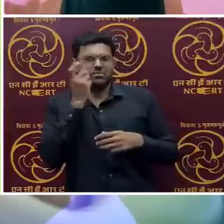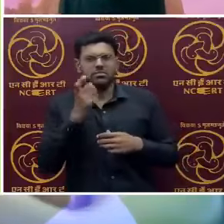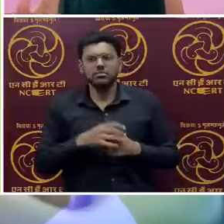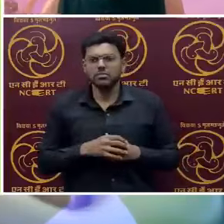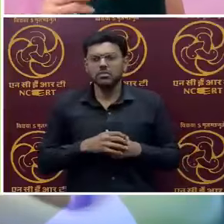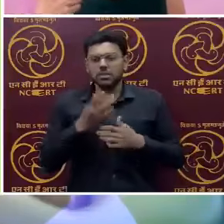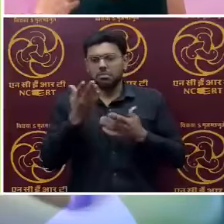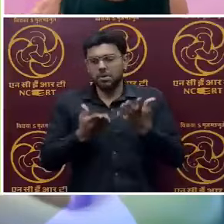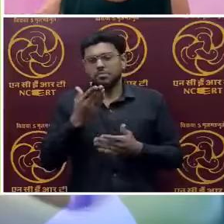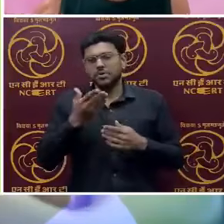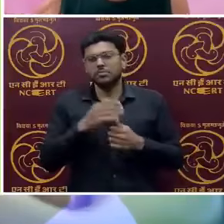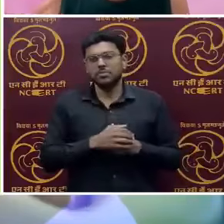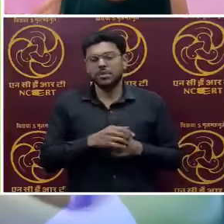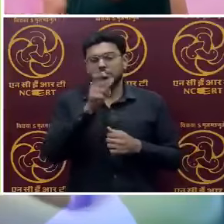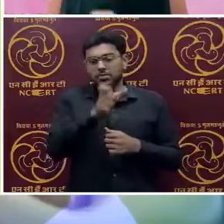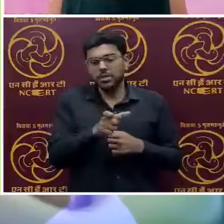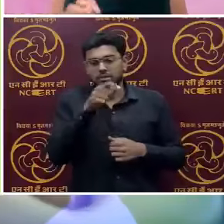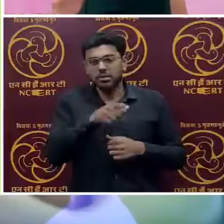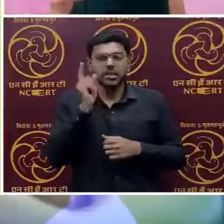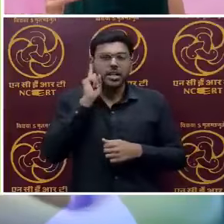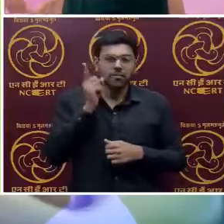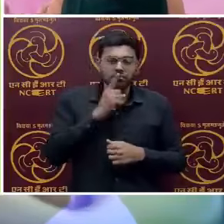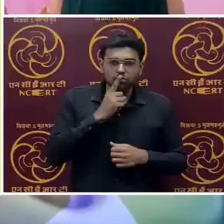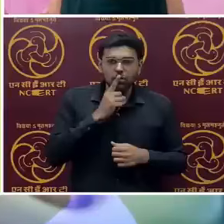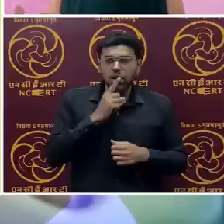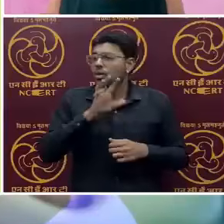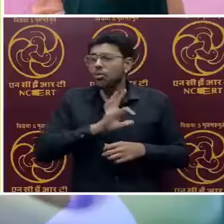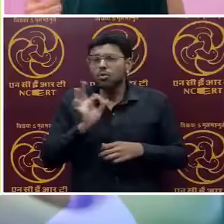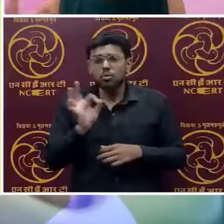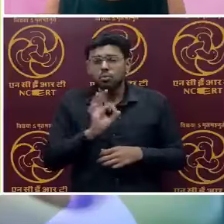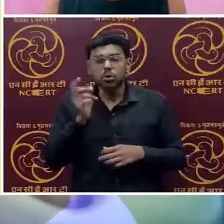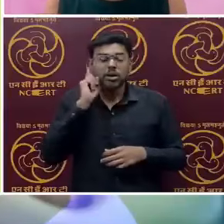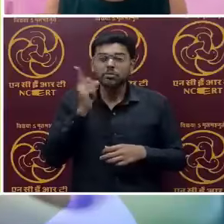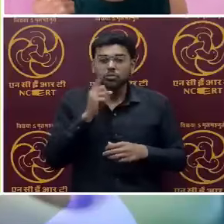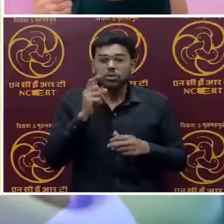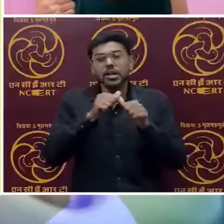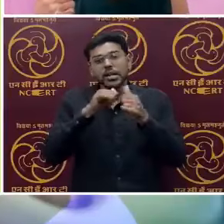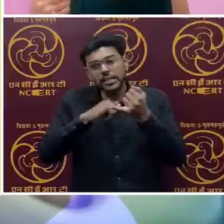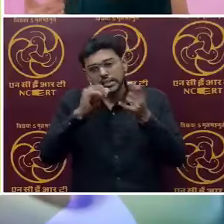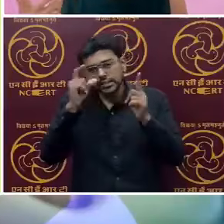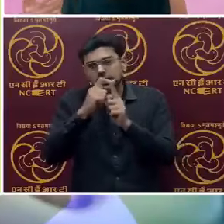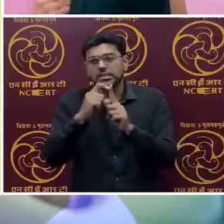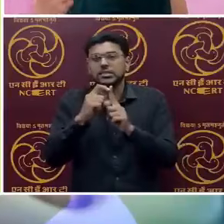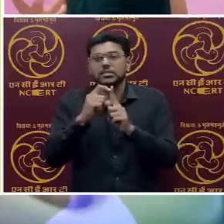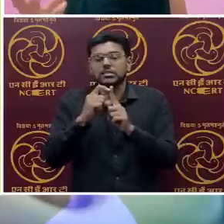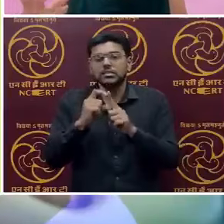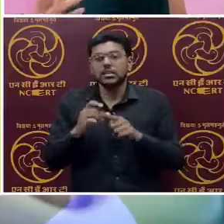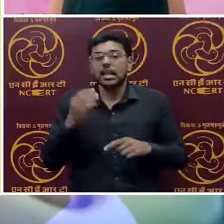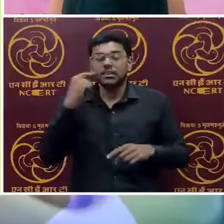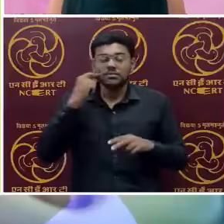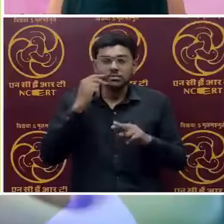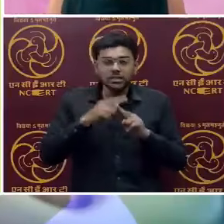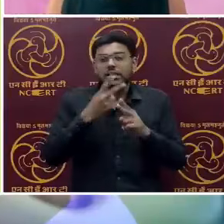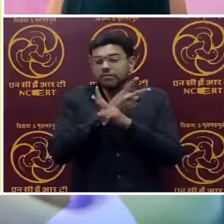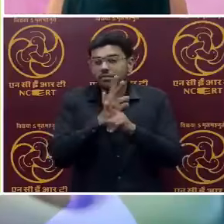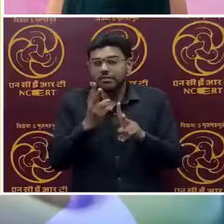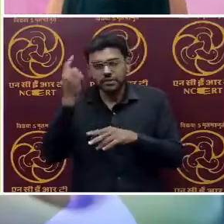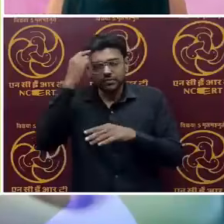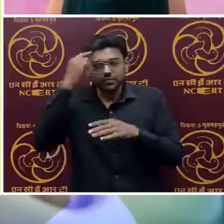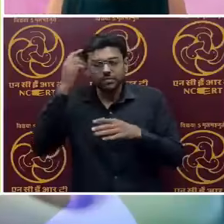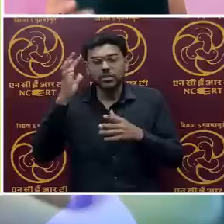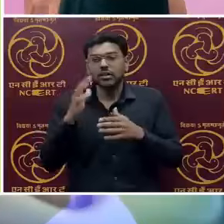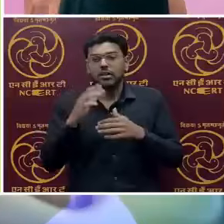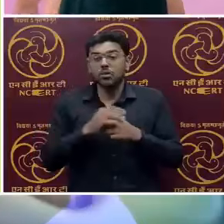कि शायद मेरा बच्चा deaf है. But they are not deaf, they are just autistic. And the other thing to keep in mind कि